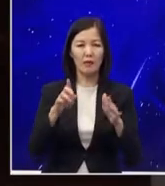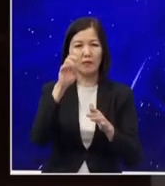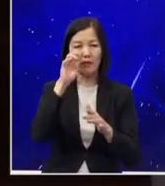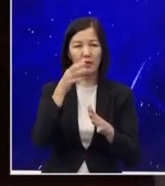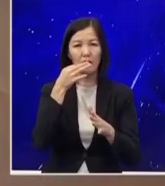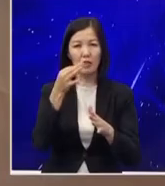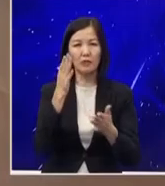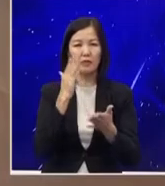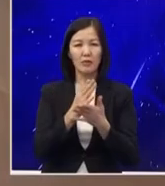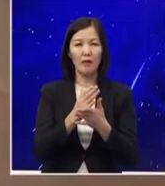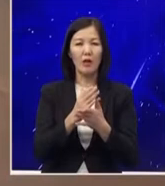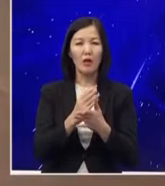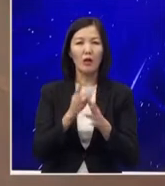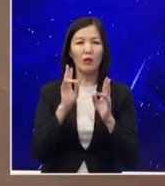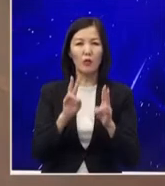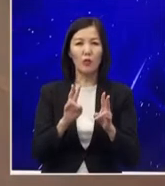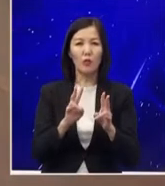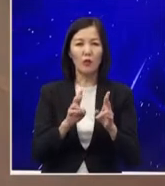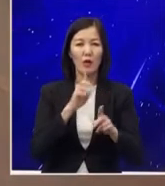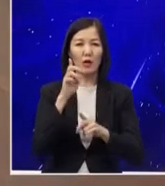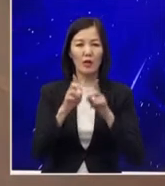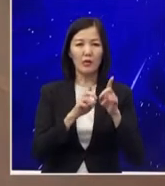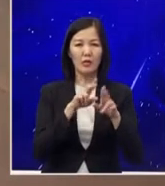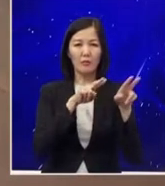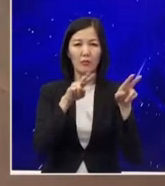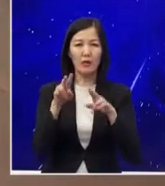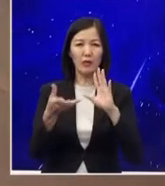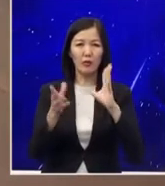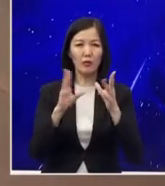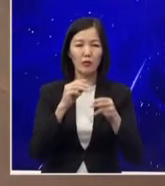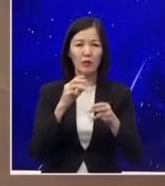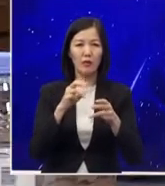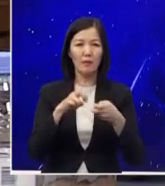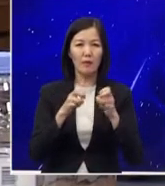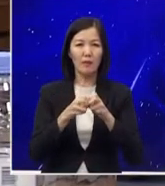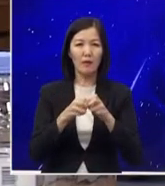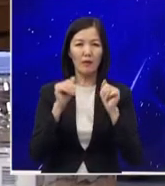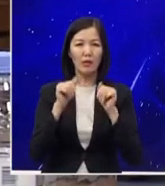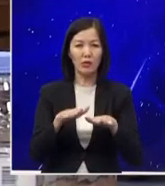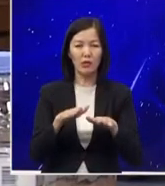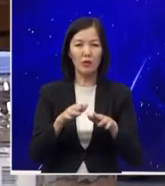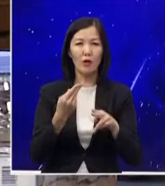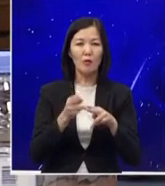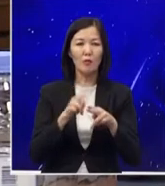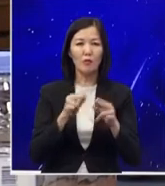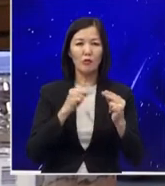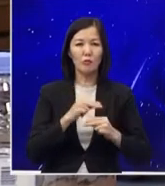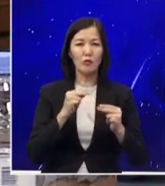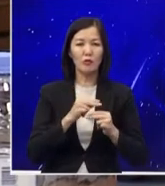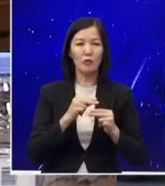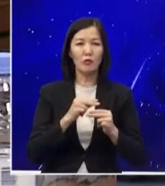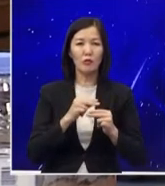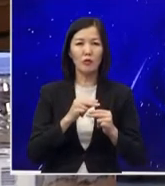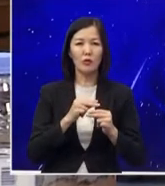дамыған елдердің тәжірибесінде бар. Алайда ғарыш мониторингі көп проблеманың жартылай шешімі ғана. Бұл жұмыстың